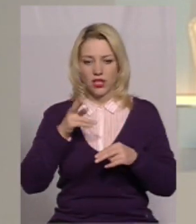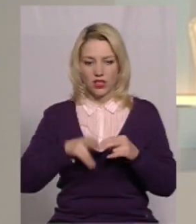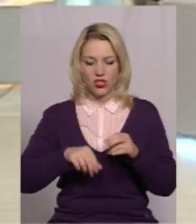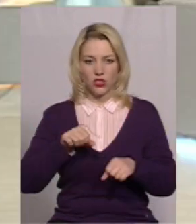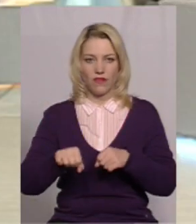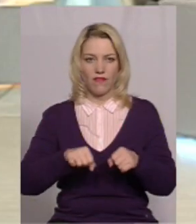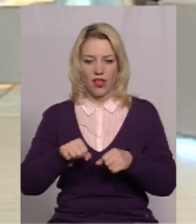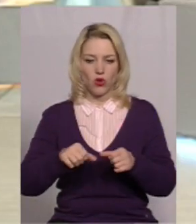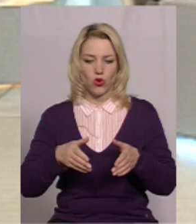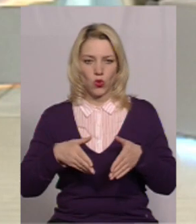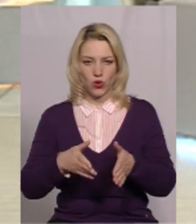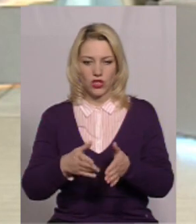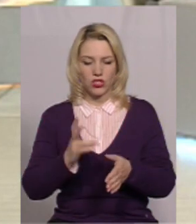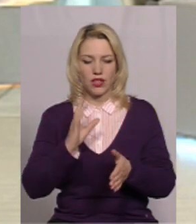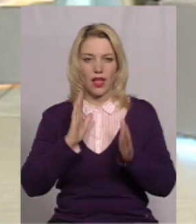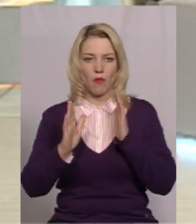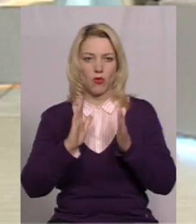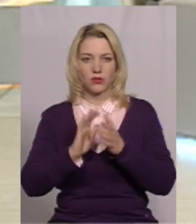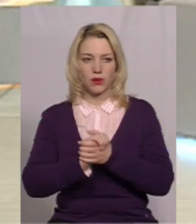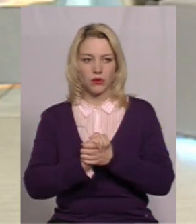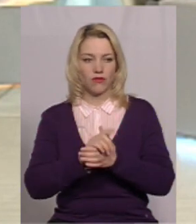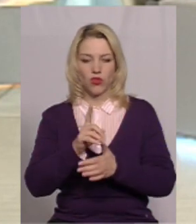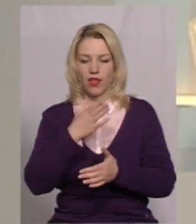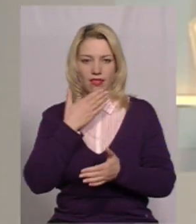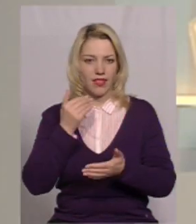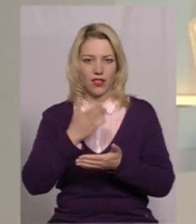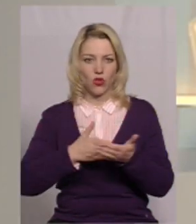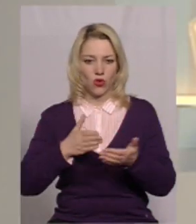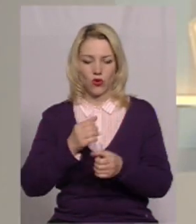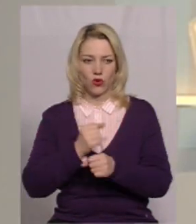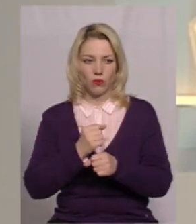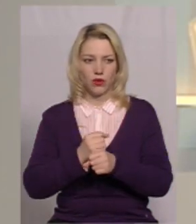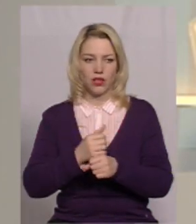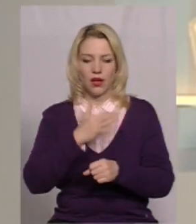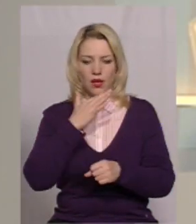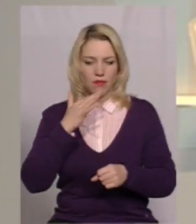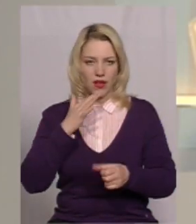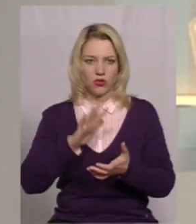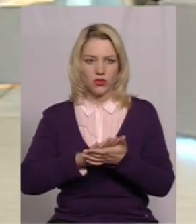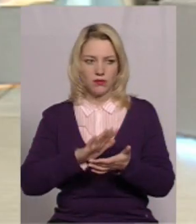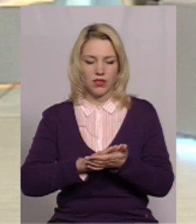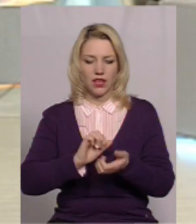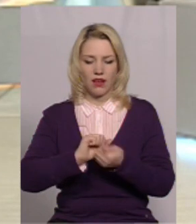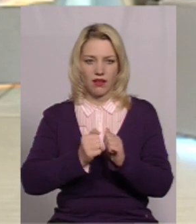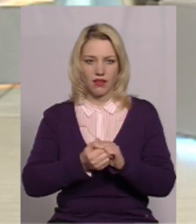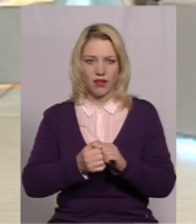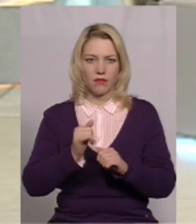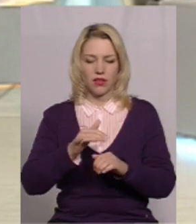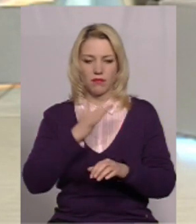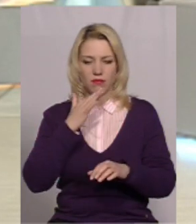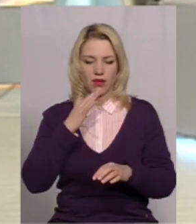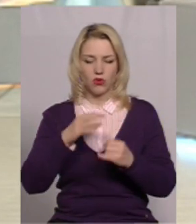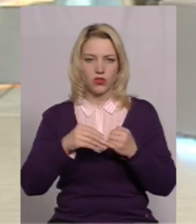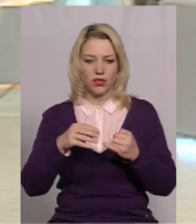на проспекті Миру. З осені вона недороблена, гори сміття, знятий асфальт, камені, купи землі. А в тих місцях, де